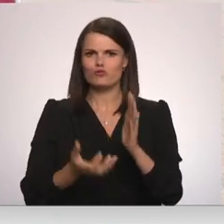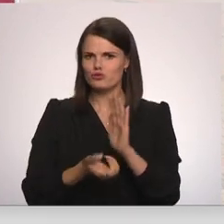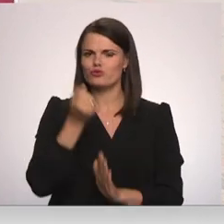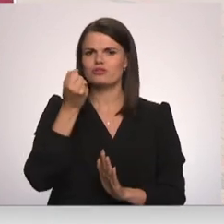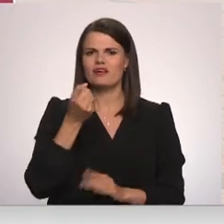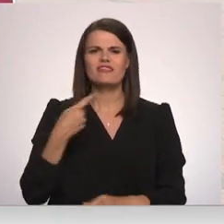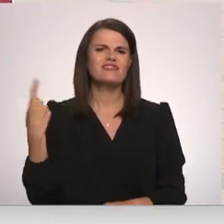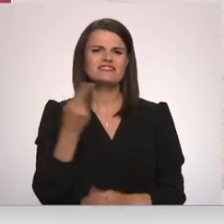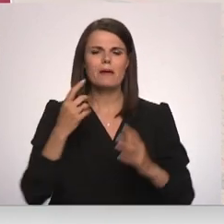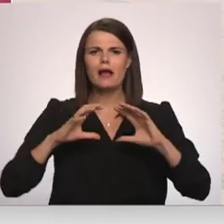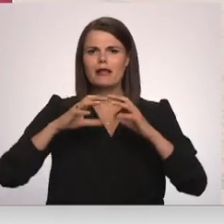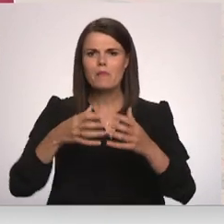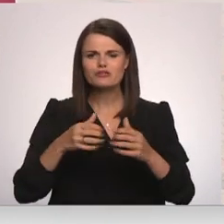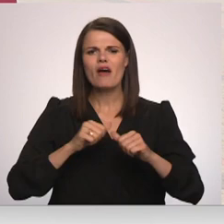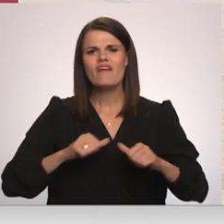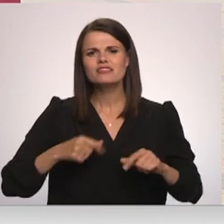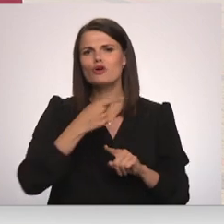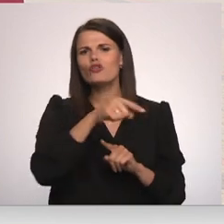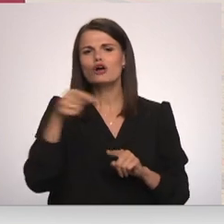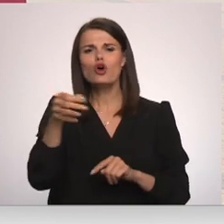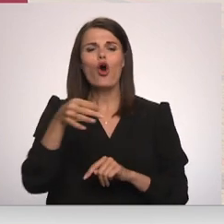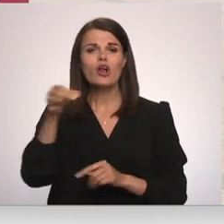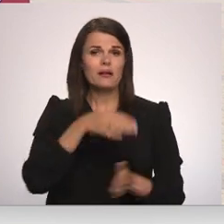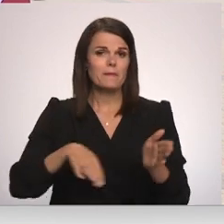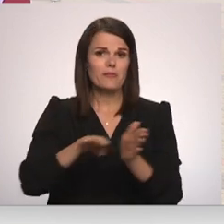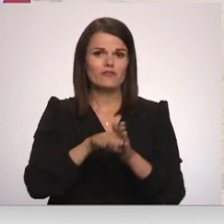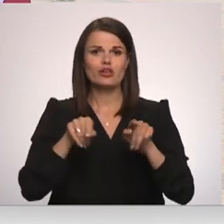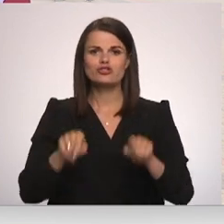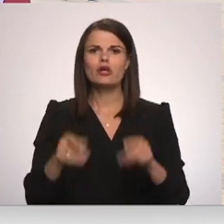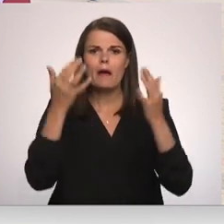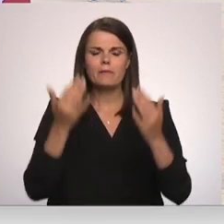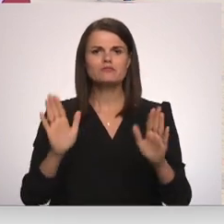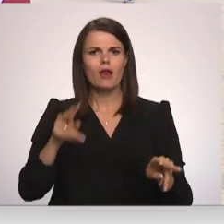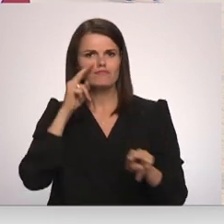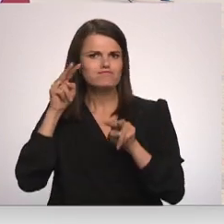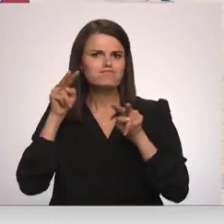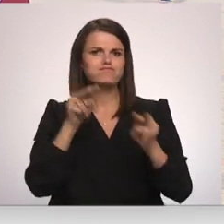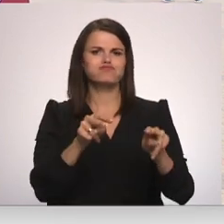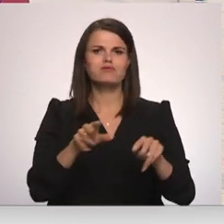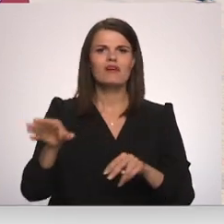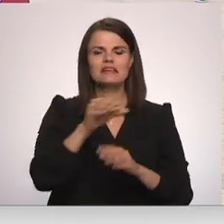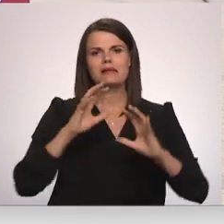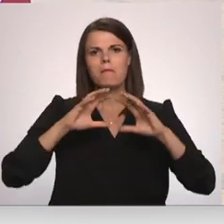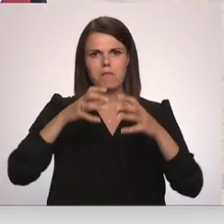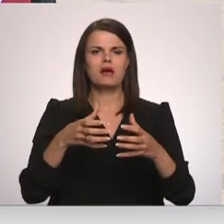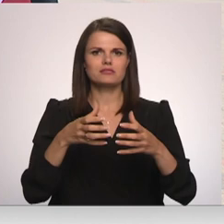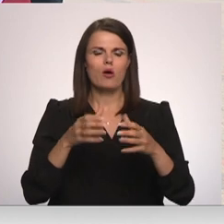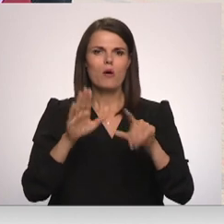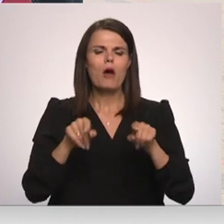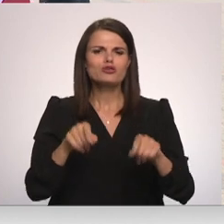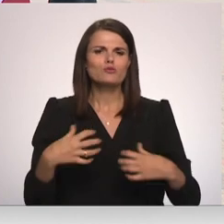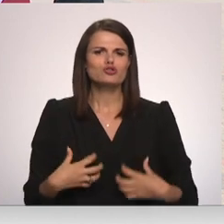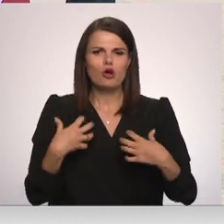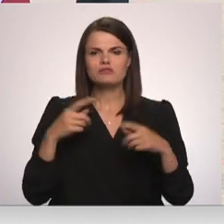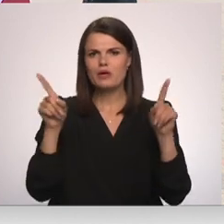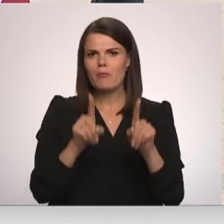Visapkārt pasaulē vēstniecības un dažādas organizācijas piedalās šajā kampaņā, lai pievērstu visas pasaules sabiedrības uzmanību par tām šausmīgajām